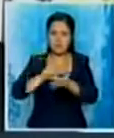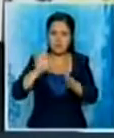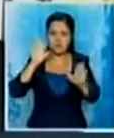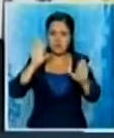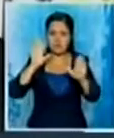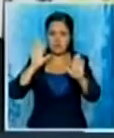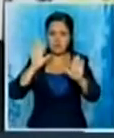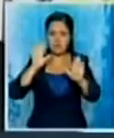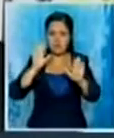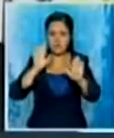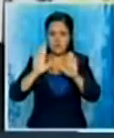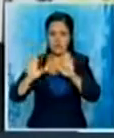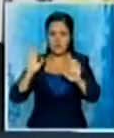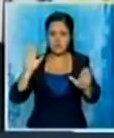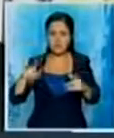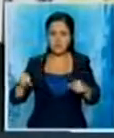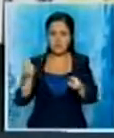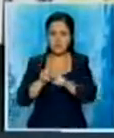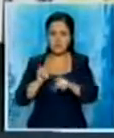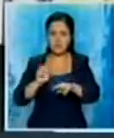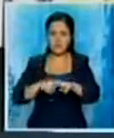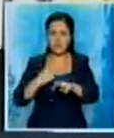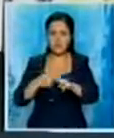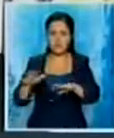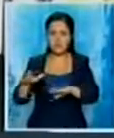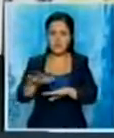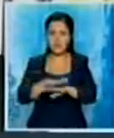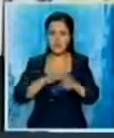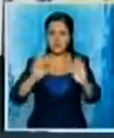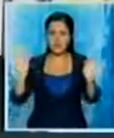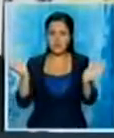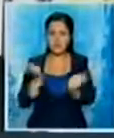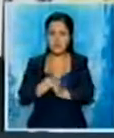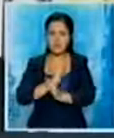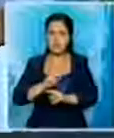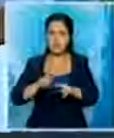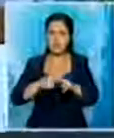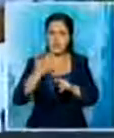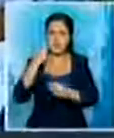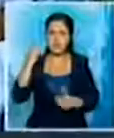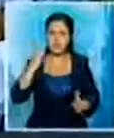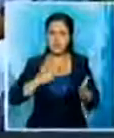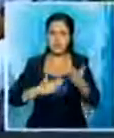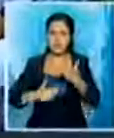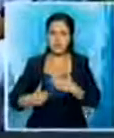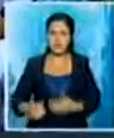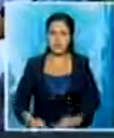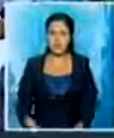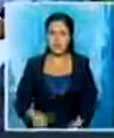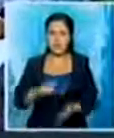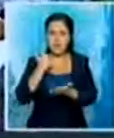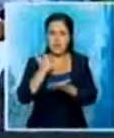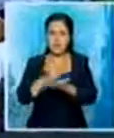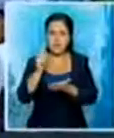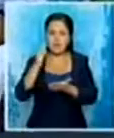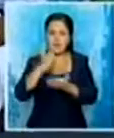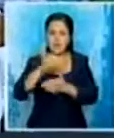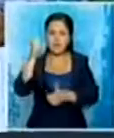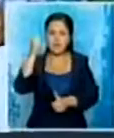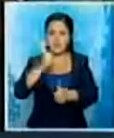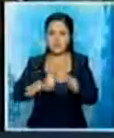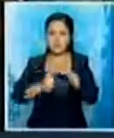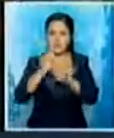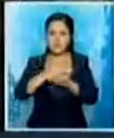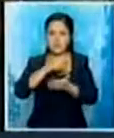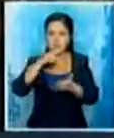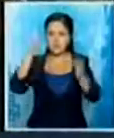рассчитана народного искусства, но они вот постоянно радуют нас. Главное мероприятие по случаю фестиваля русской культуры